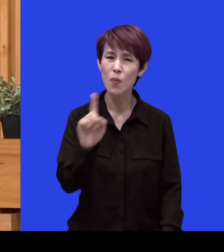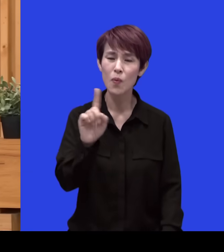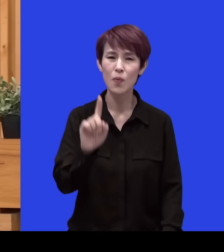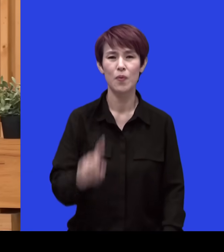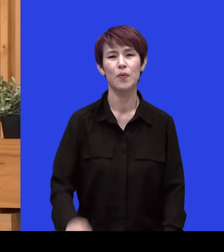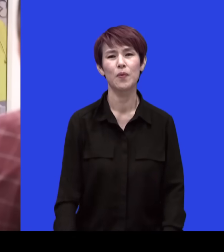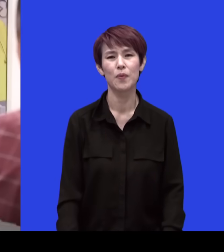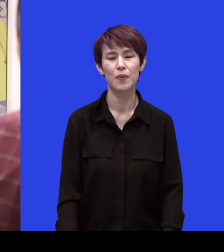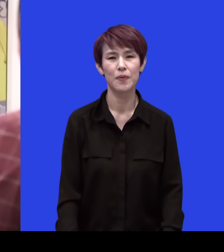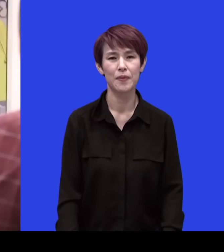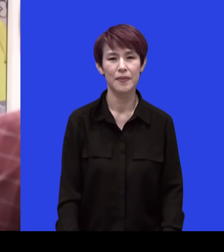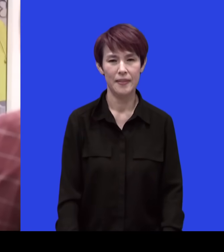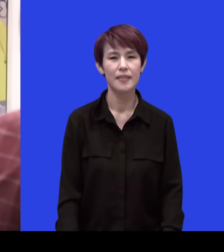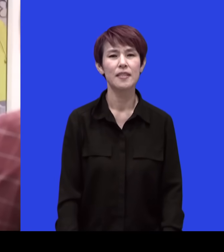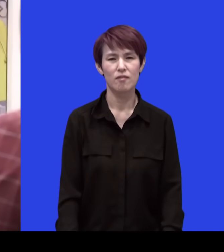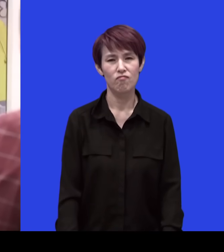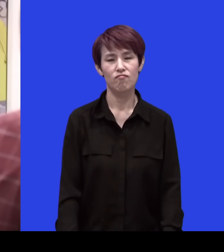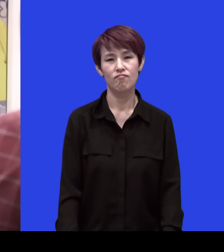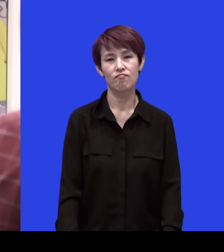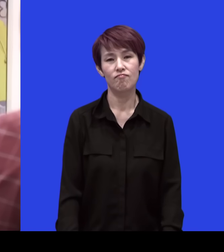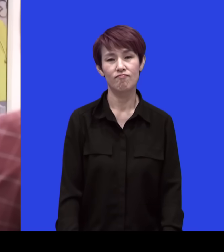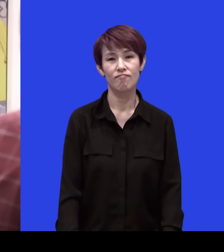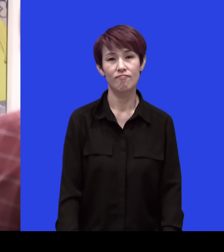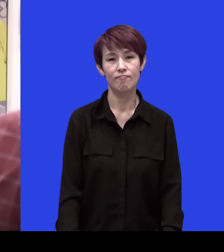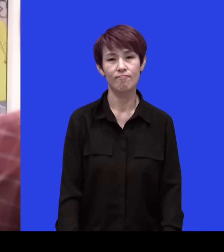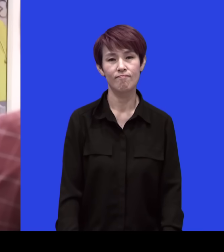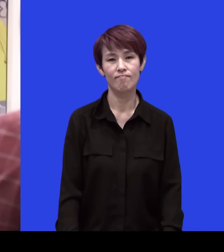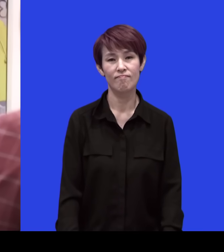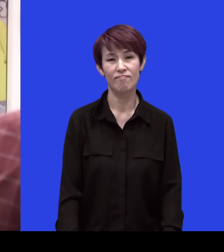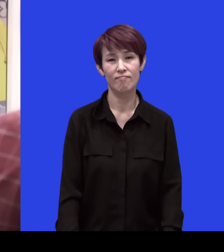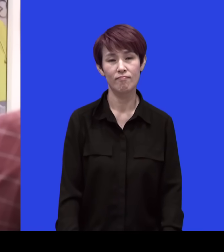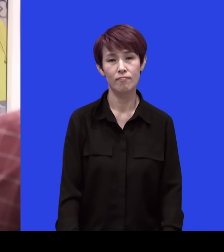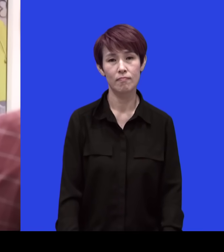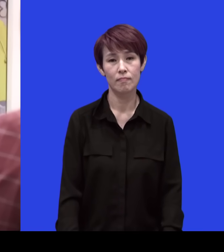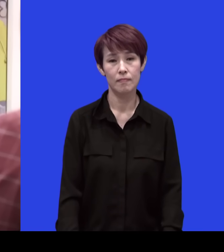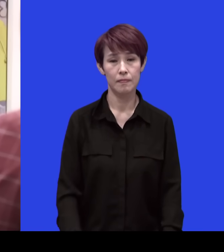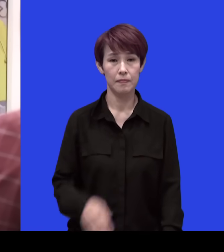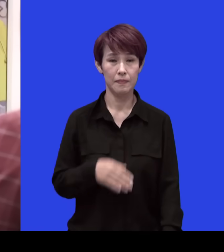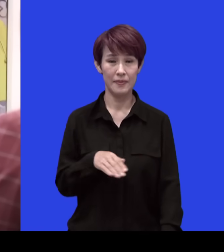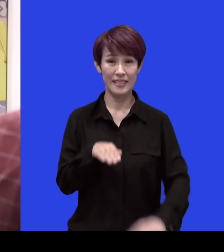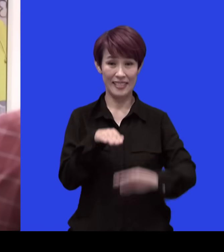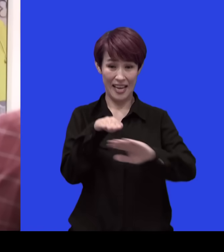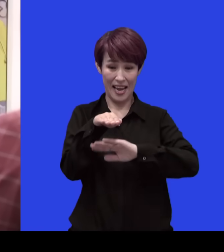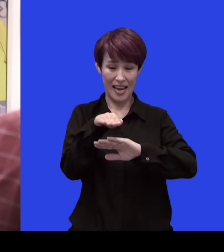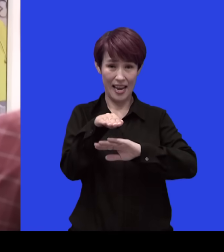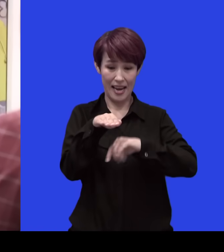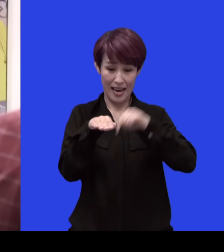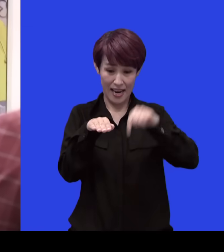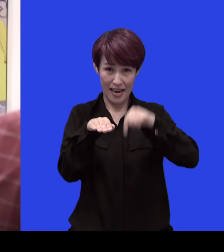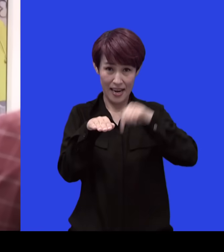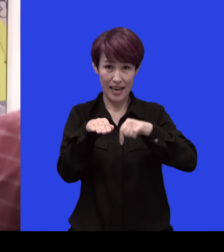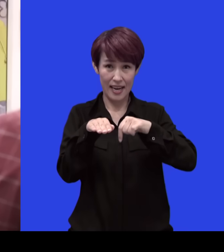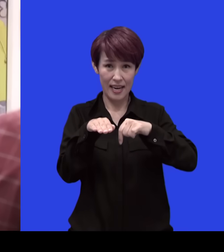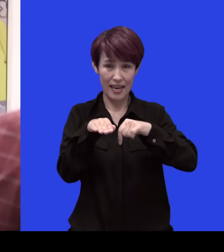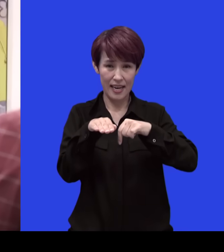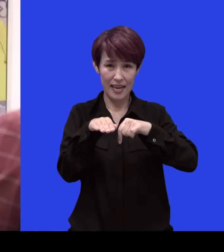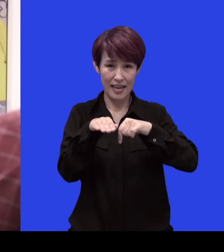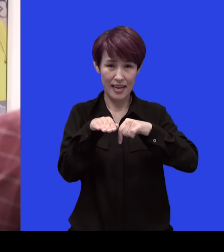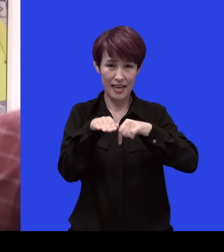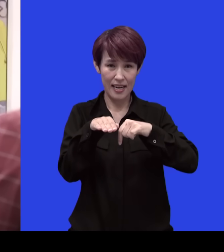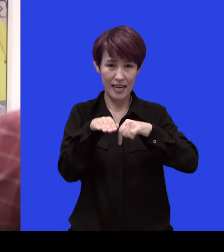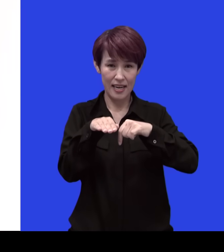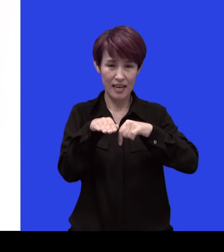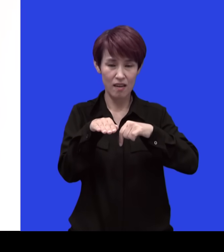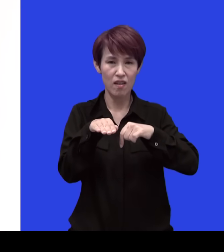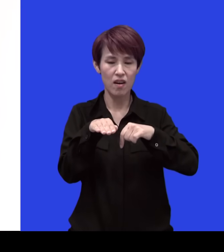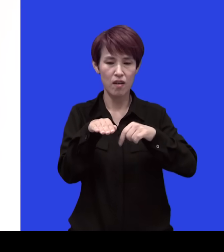힘들지 않으셨어요? 예, 제가 뭐 여러 번 이 자동차에 예. 그냥